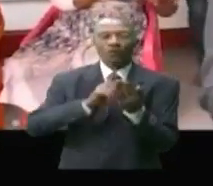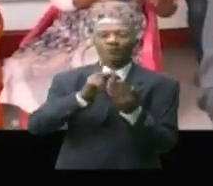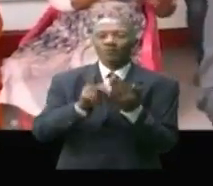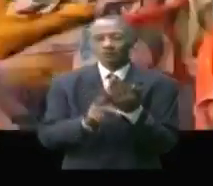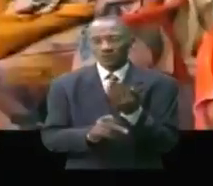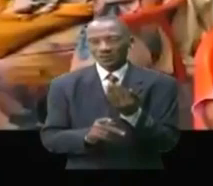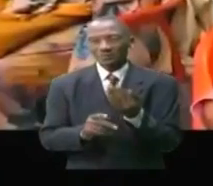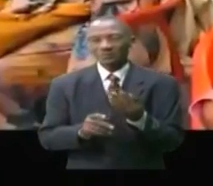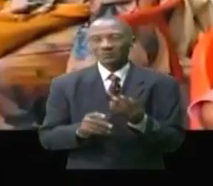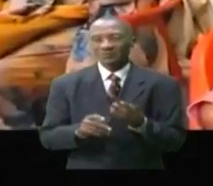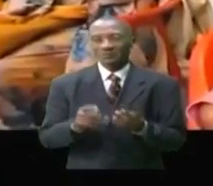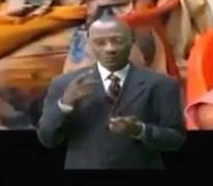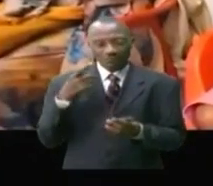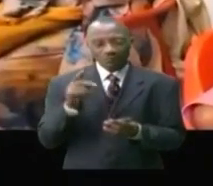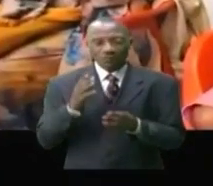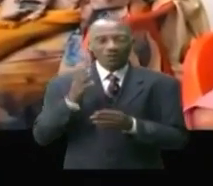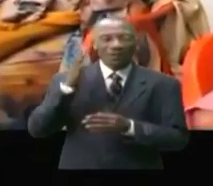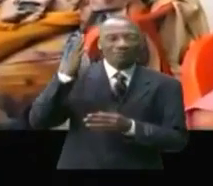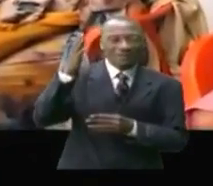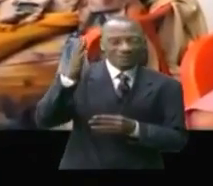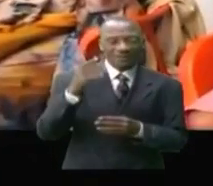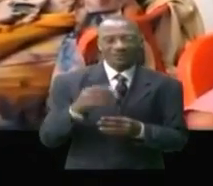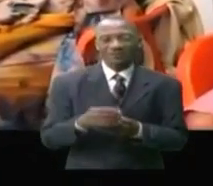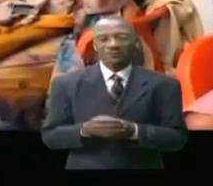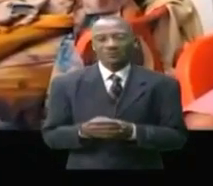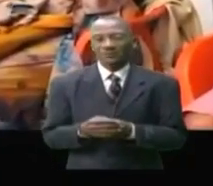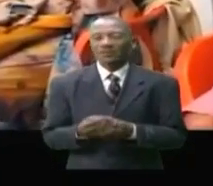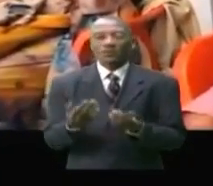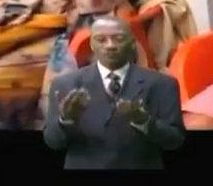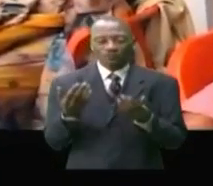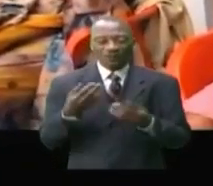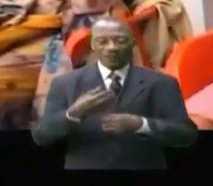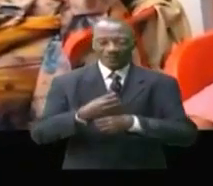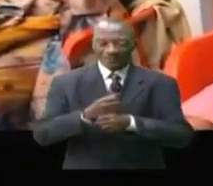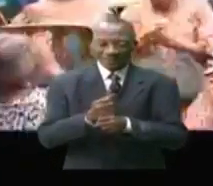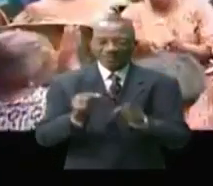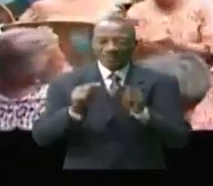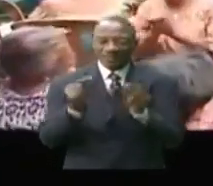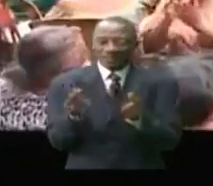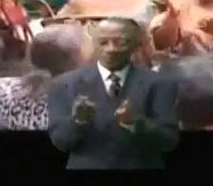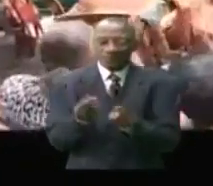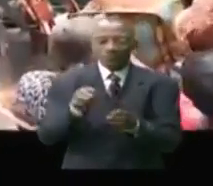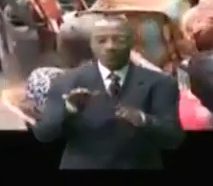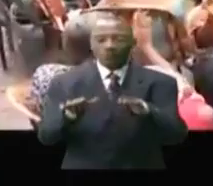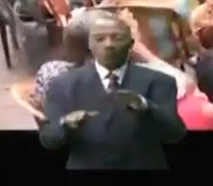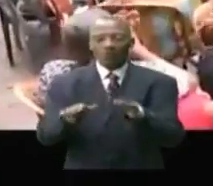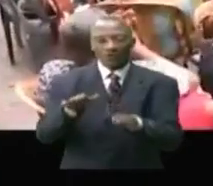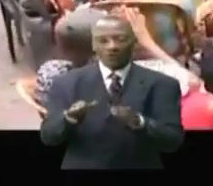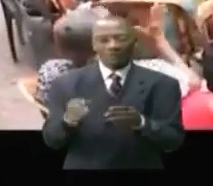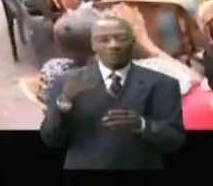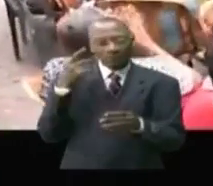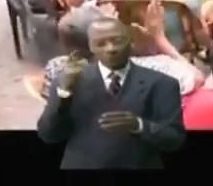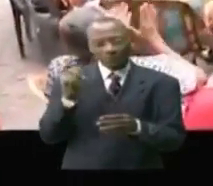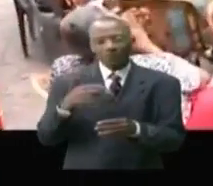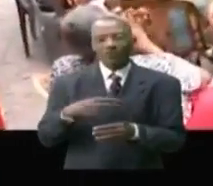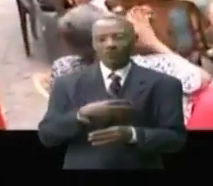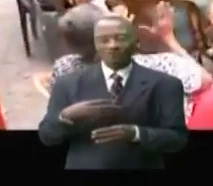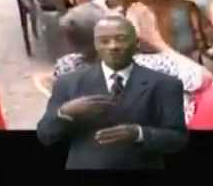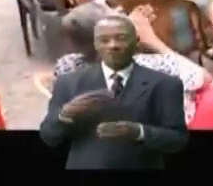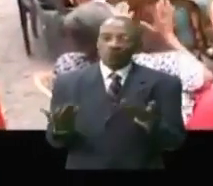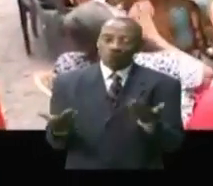qui porte son nom, œuvre pour la création d'une classe moyenne depuis 2016 et a réussi à enrôler plus